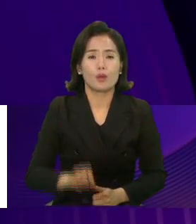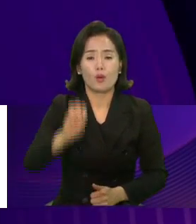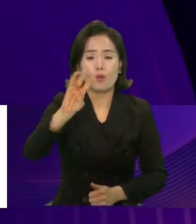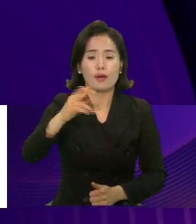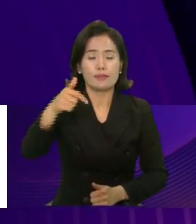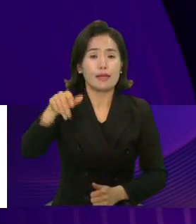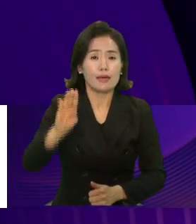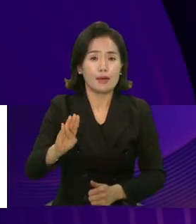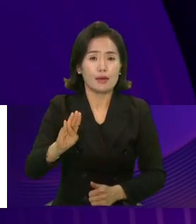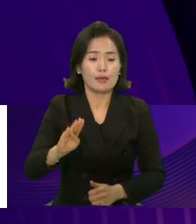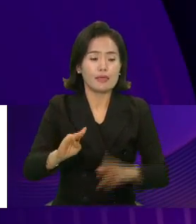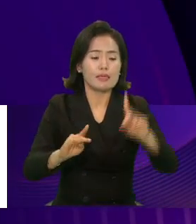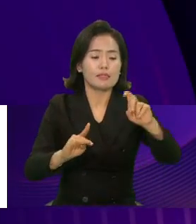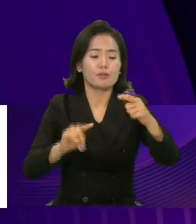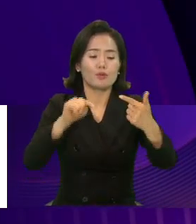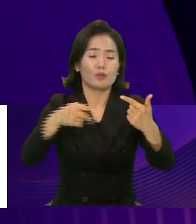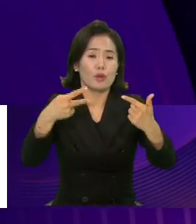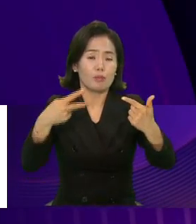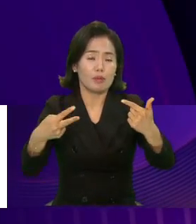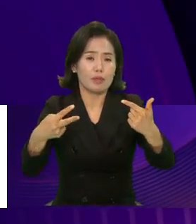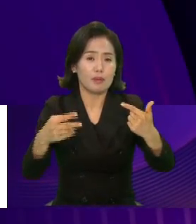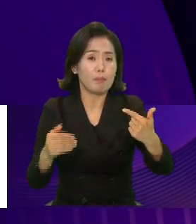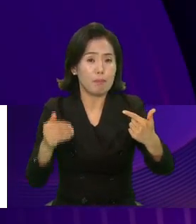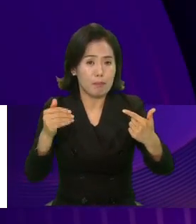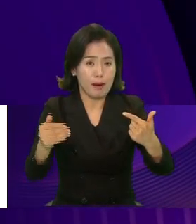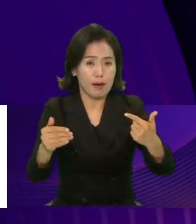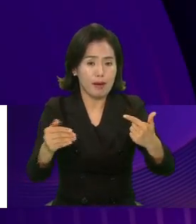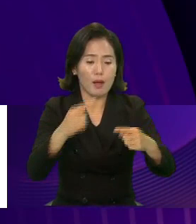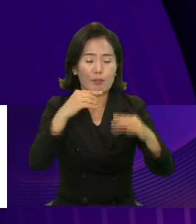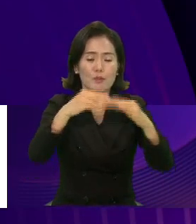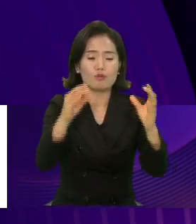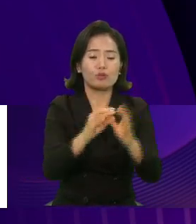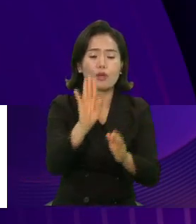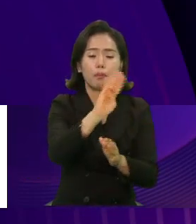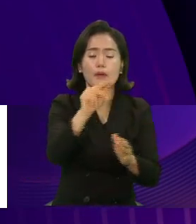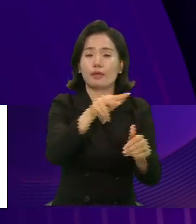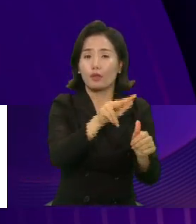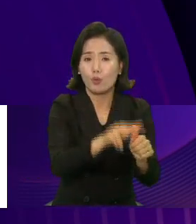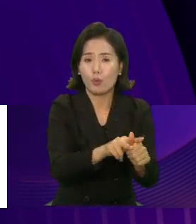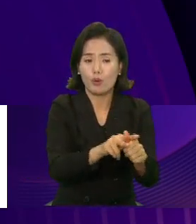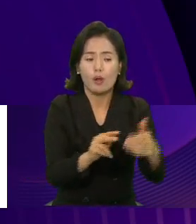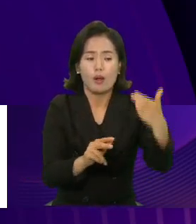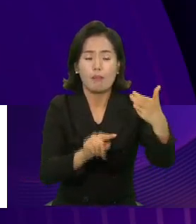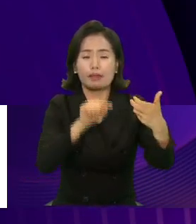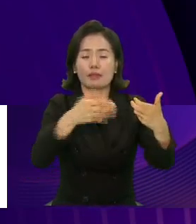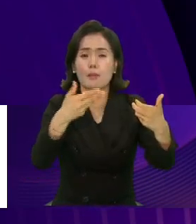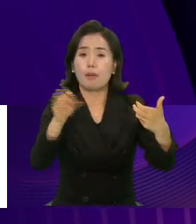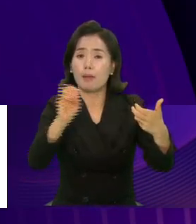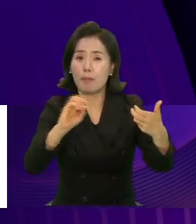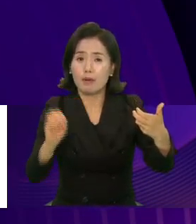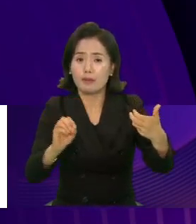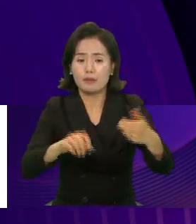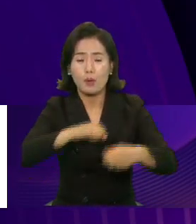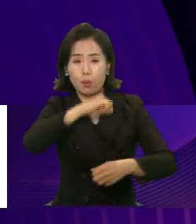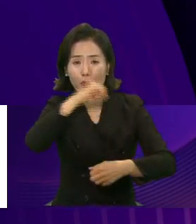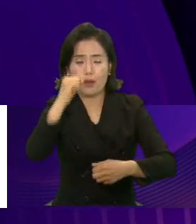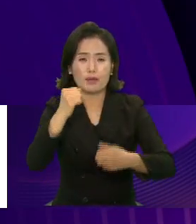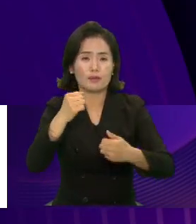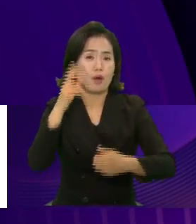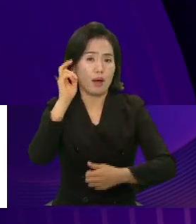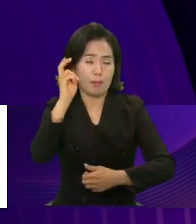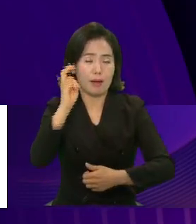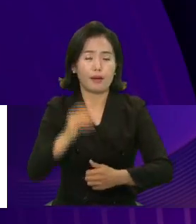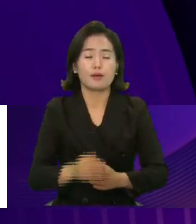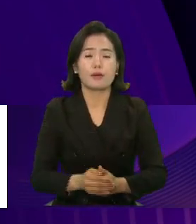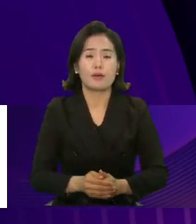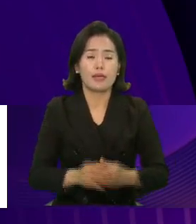광산 갑입니다. 16.2%까지 개표 진행됐고요. 민주당의 박균택 후보가 80.8%로 당선이